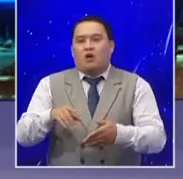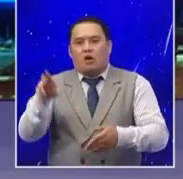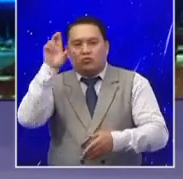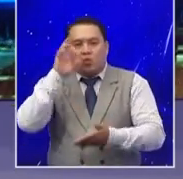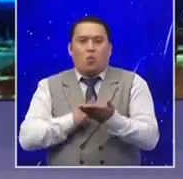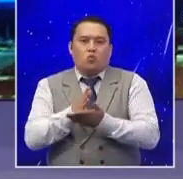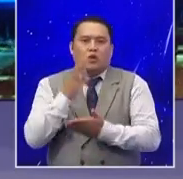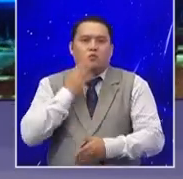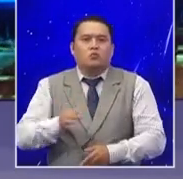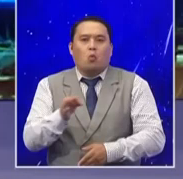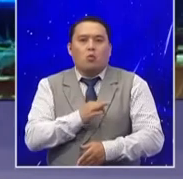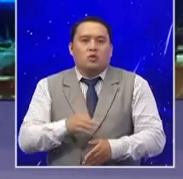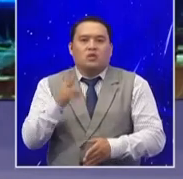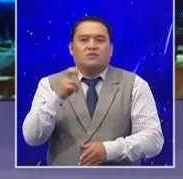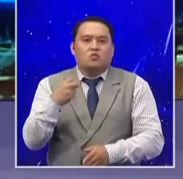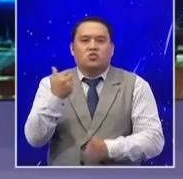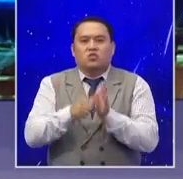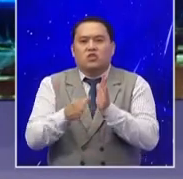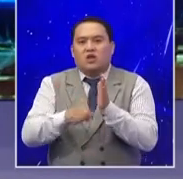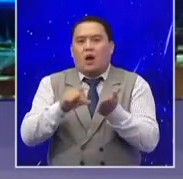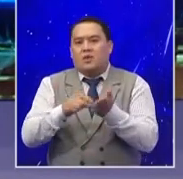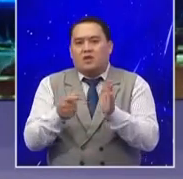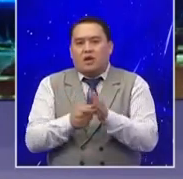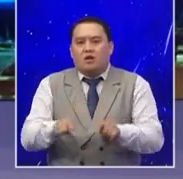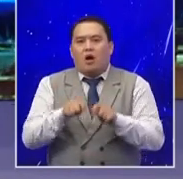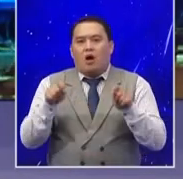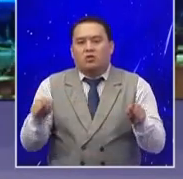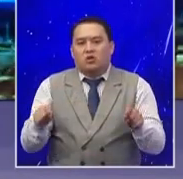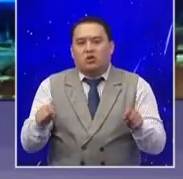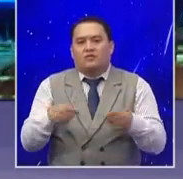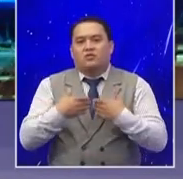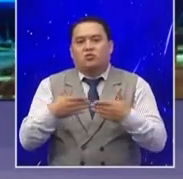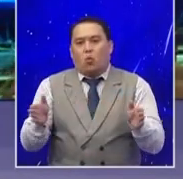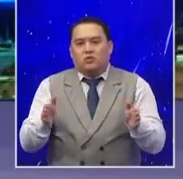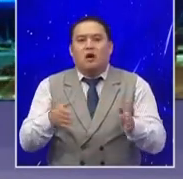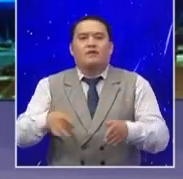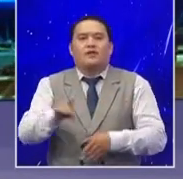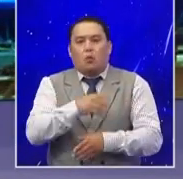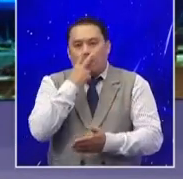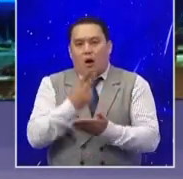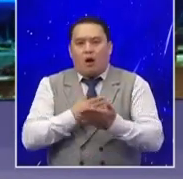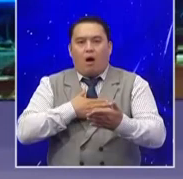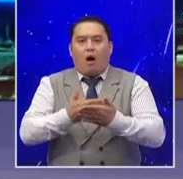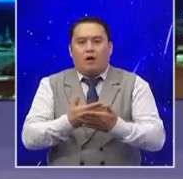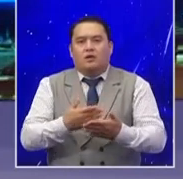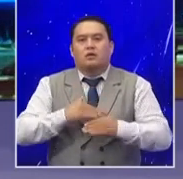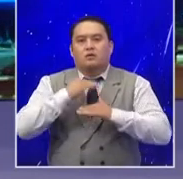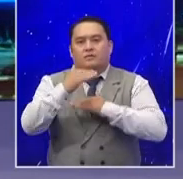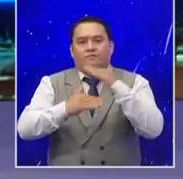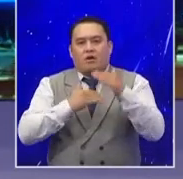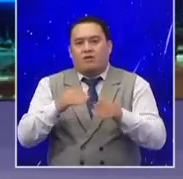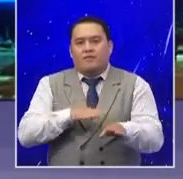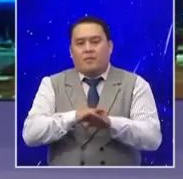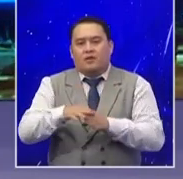государственных органах ЖТСУ функционирует более 260 кабинетов открытого типа. Тем самым регион демонстрирует активные темпы по